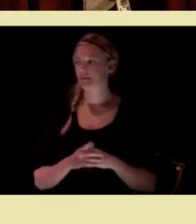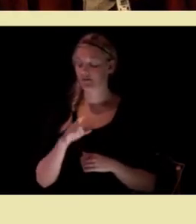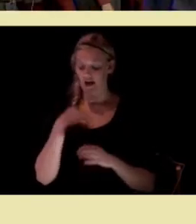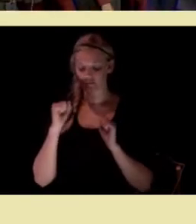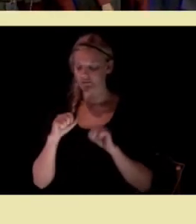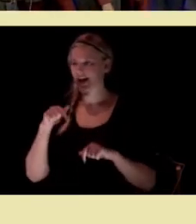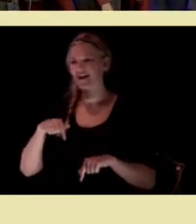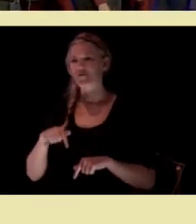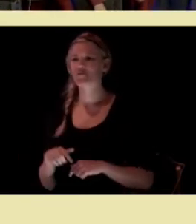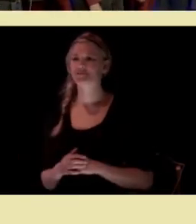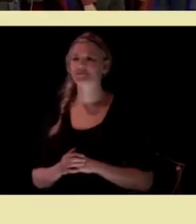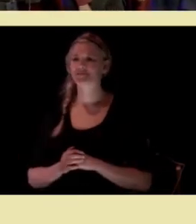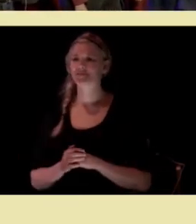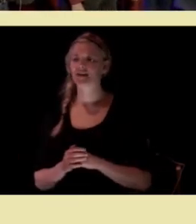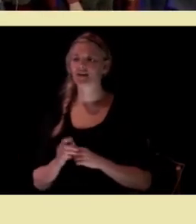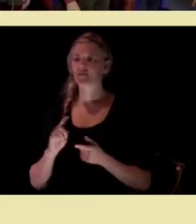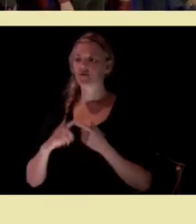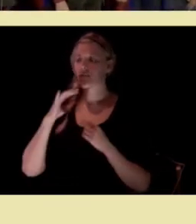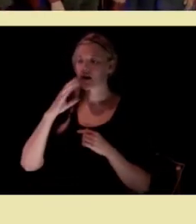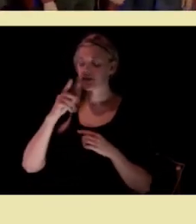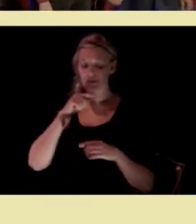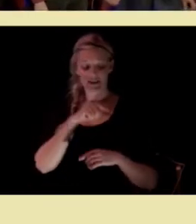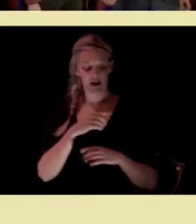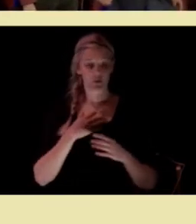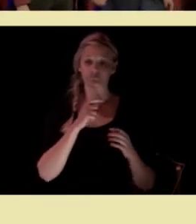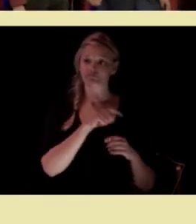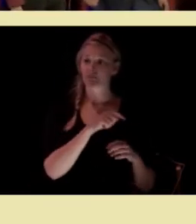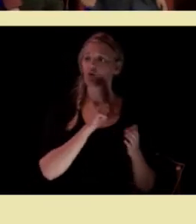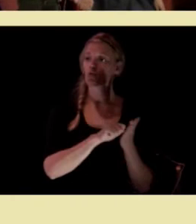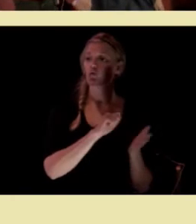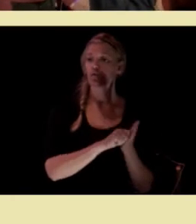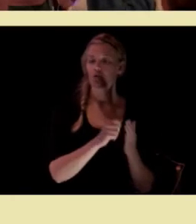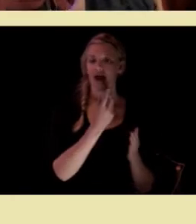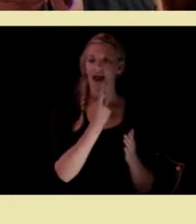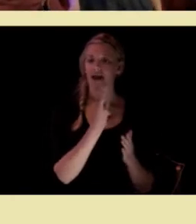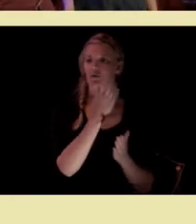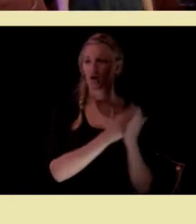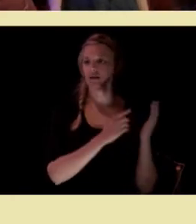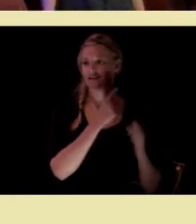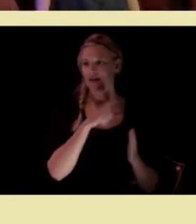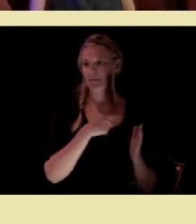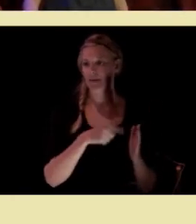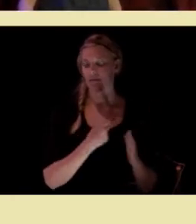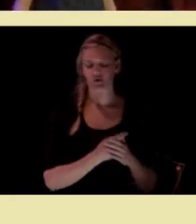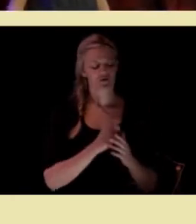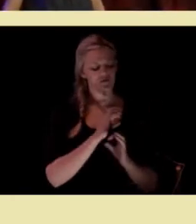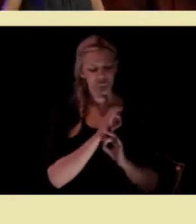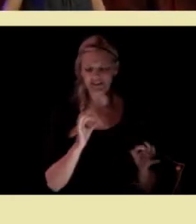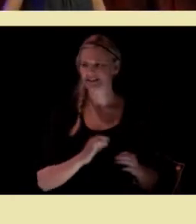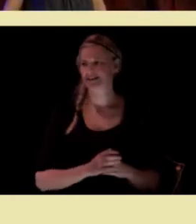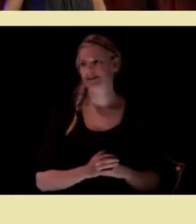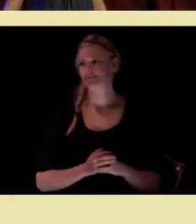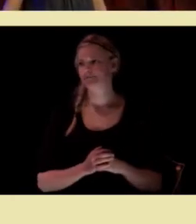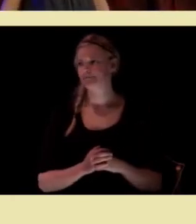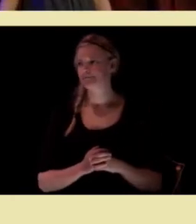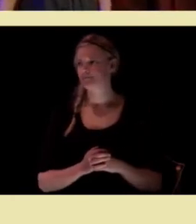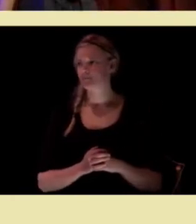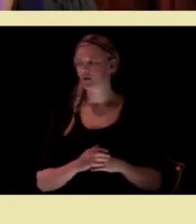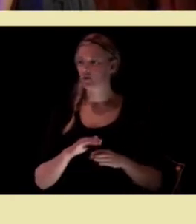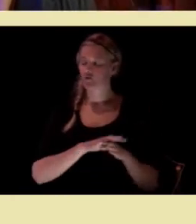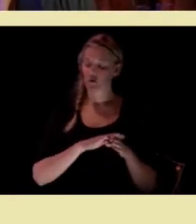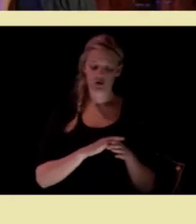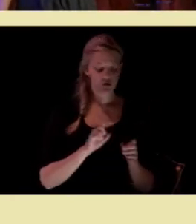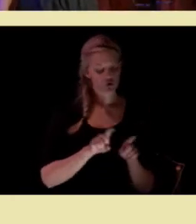vi jo her nå, hvor vi snakket med deg på kontoret ditt I 1,5 time. Og det var jo kjempefint. Og